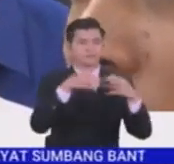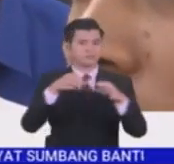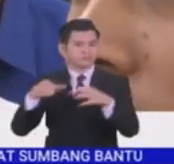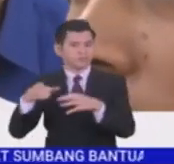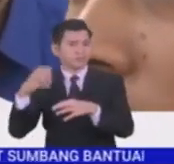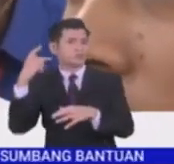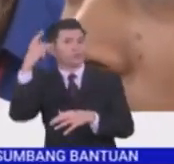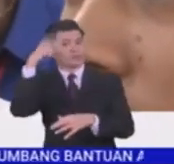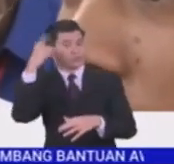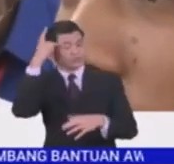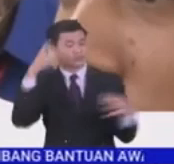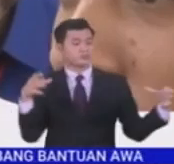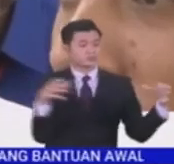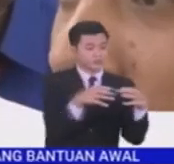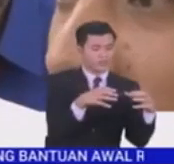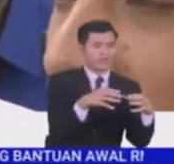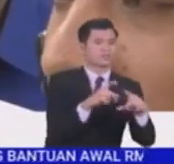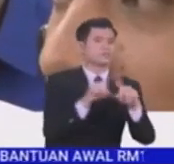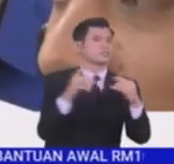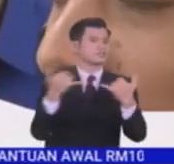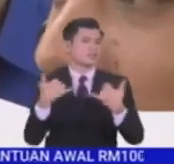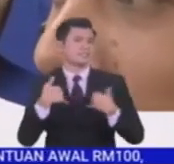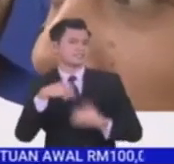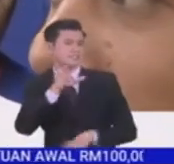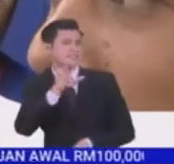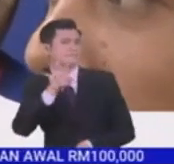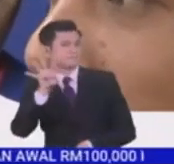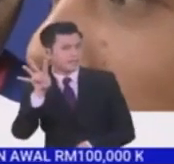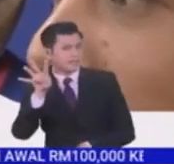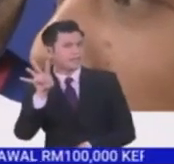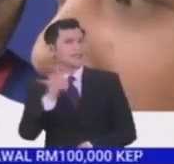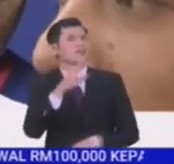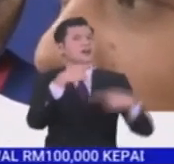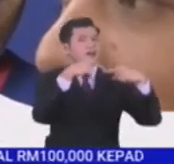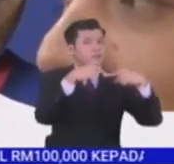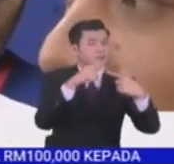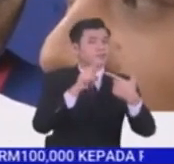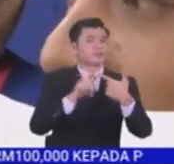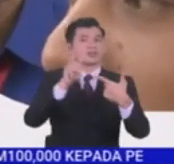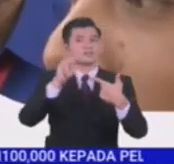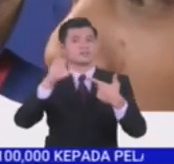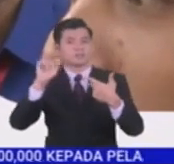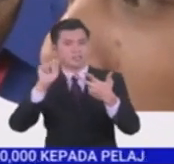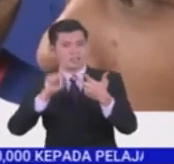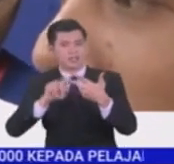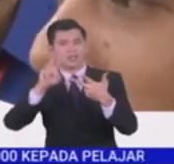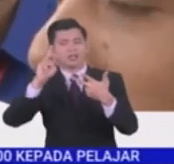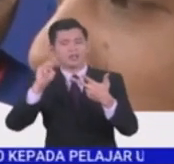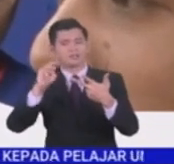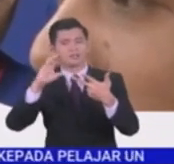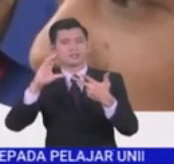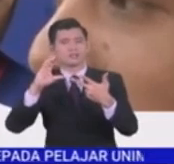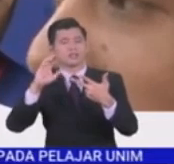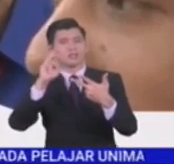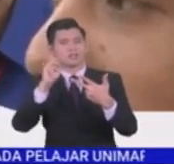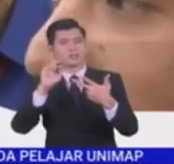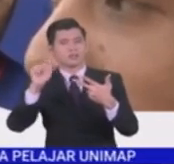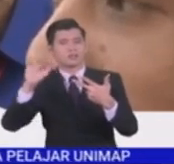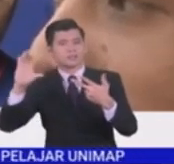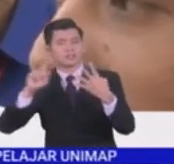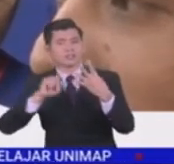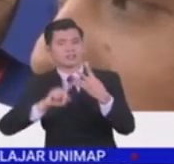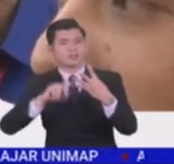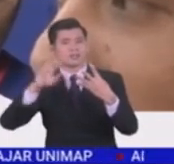komponen BN hanya ada 3, 4, UMNO, MCA, MIC dan PBRS daripada